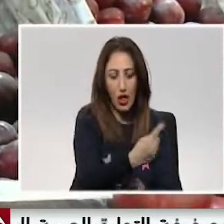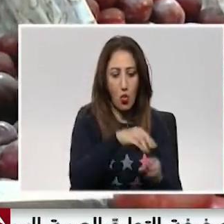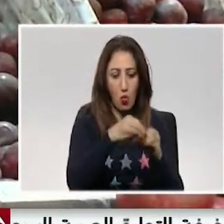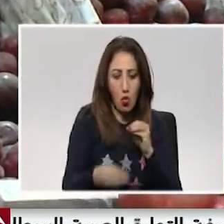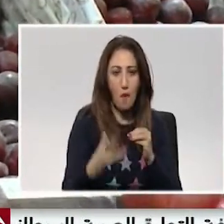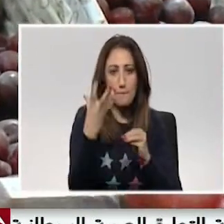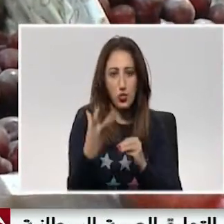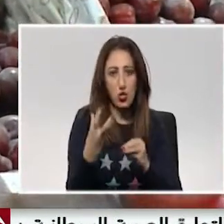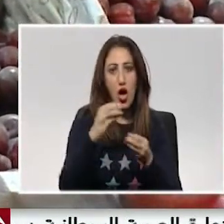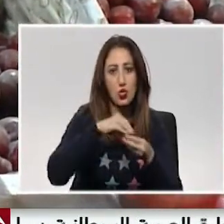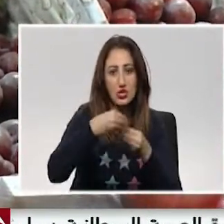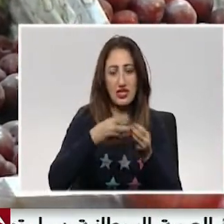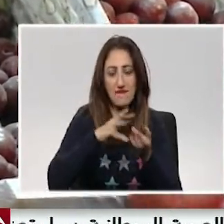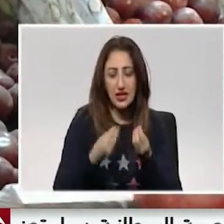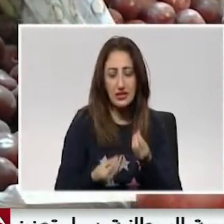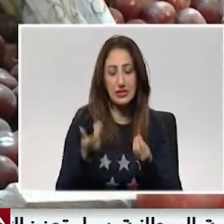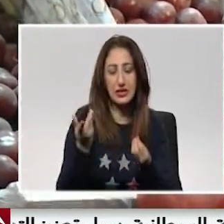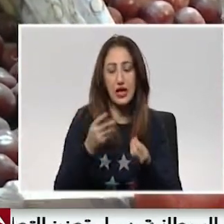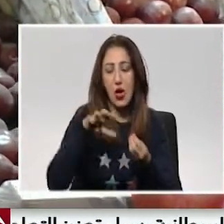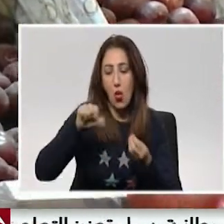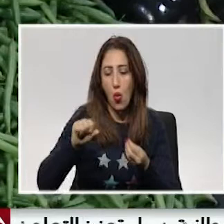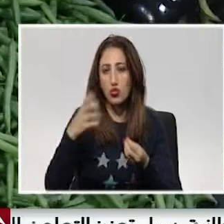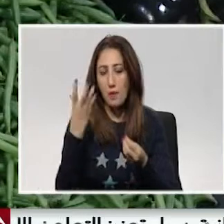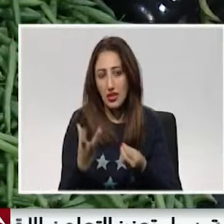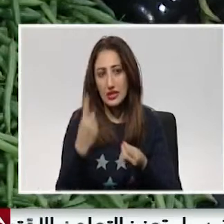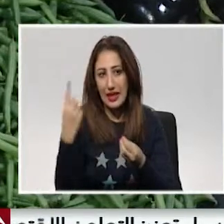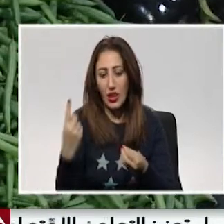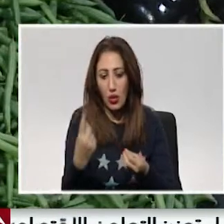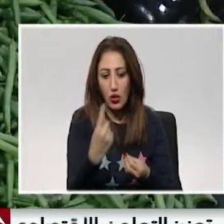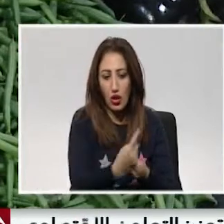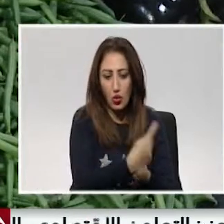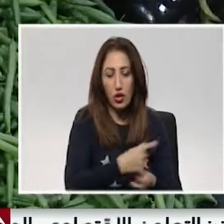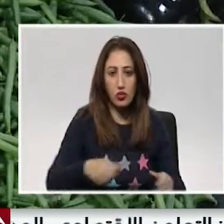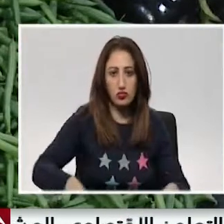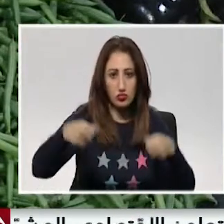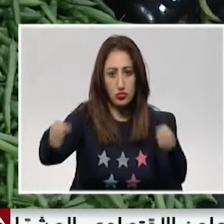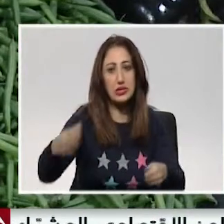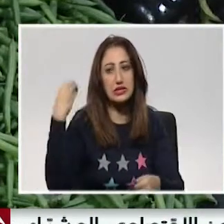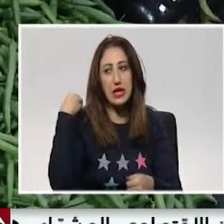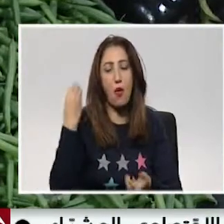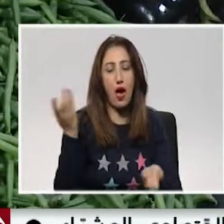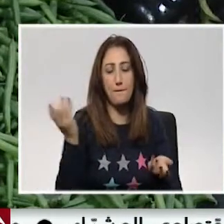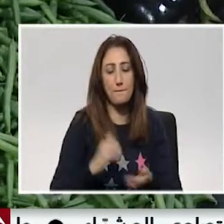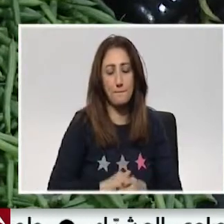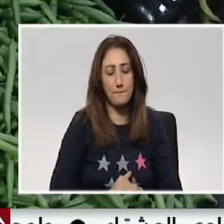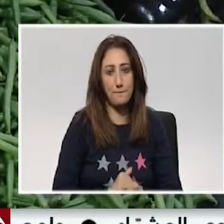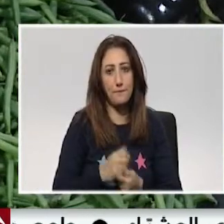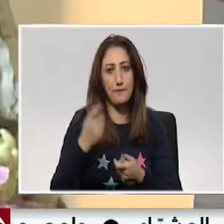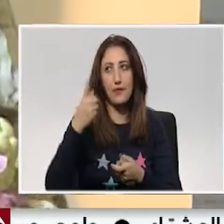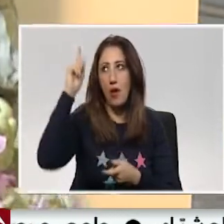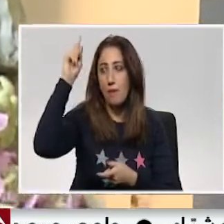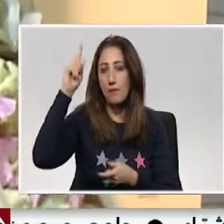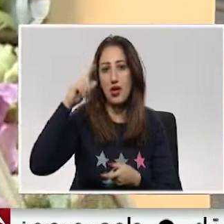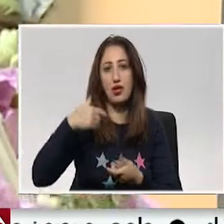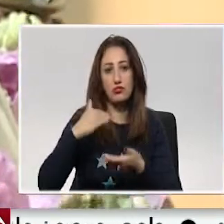برتقان، استفندي، جوافه، خضار بالنسبه له كل واحد كيلو. التجاره مع الله سر نجاح اي حد، واي حد اجر مع ربنا عمره ما